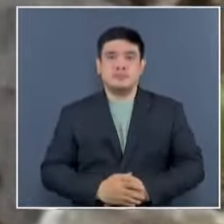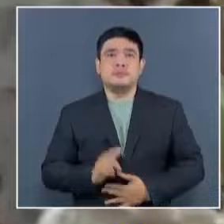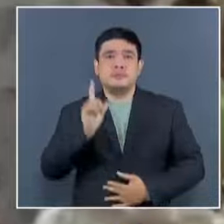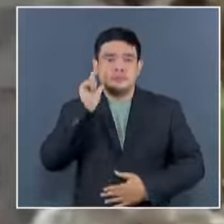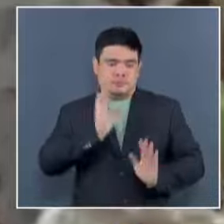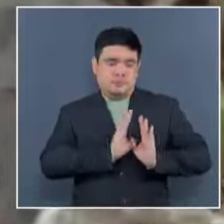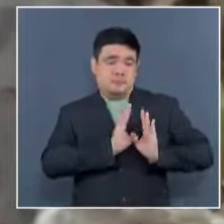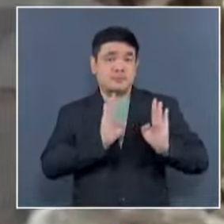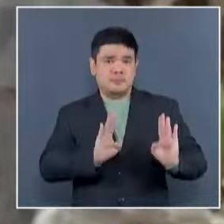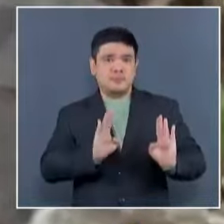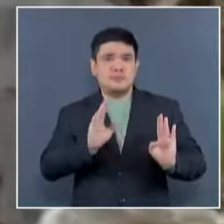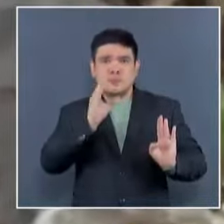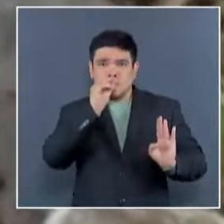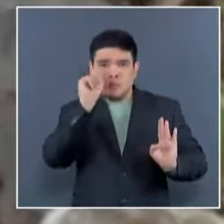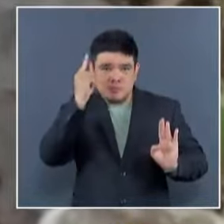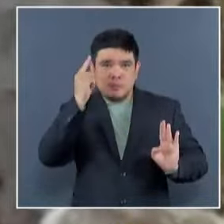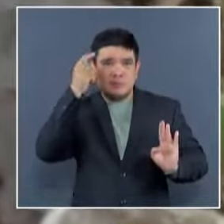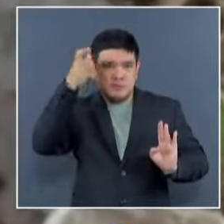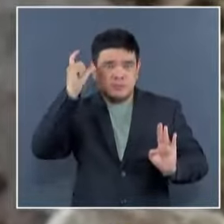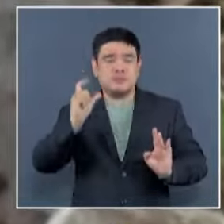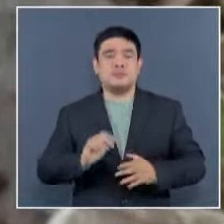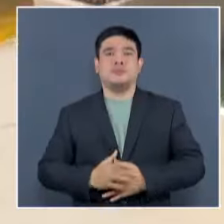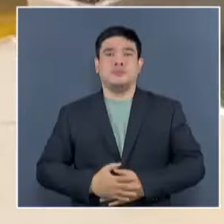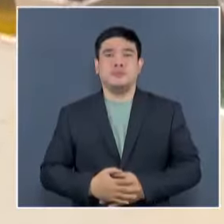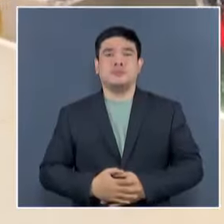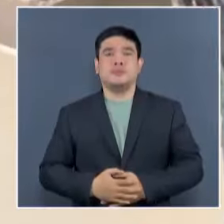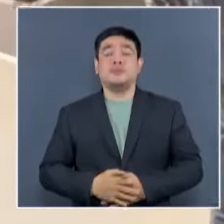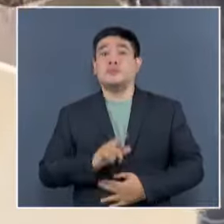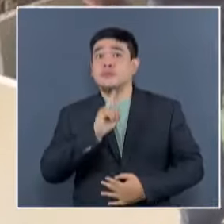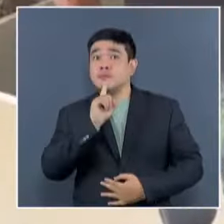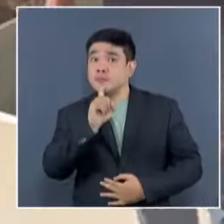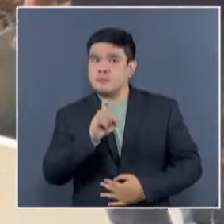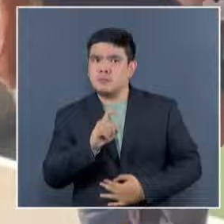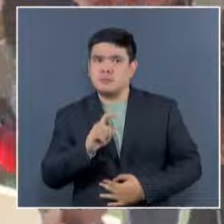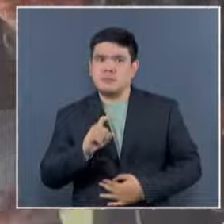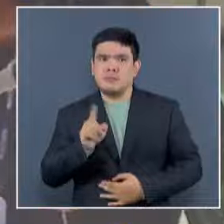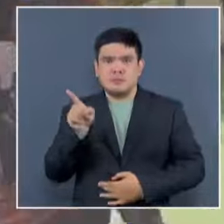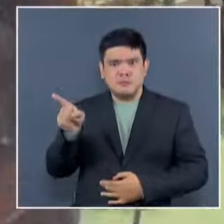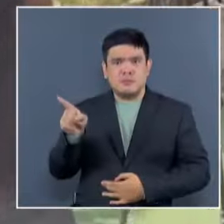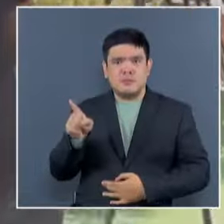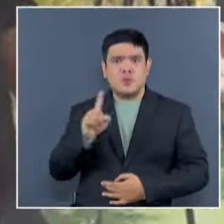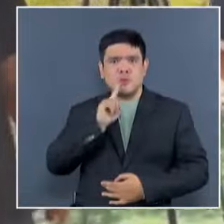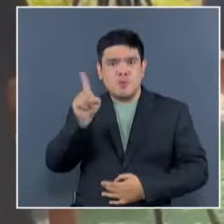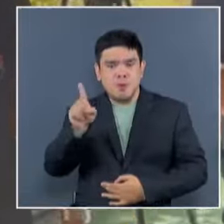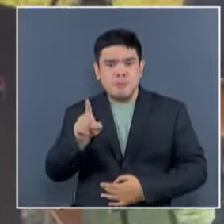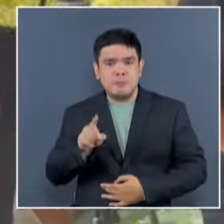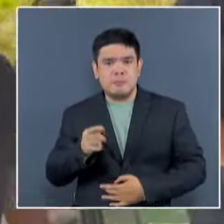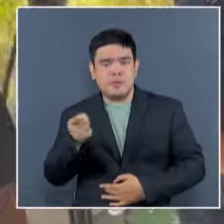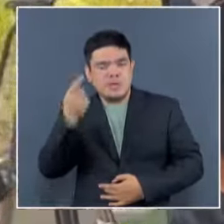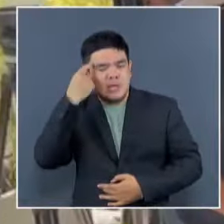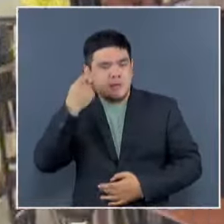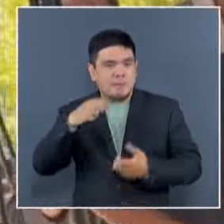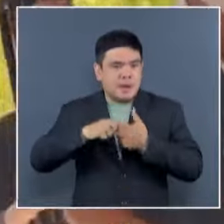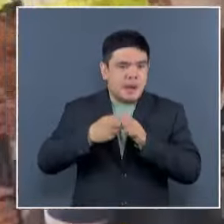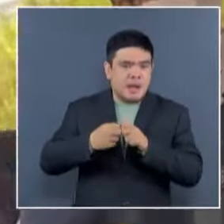แม่ลองเปิดใจเชื่อตรงนี้อ่ะ แม่คุณแซนจริงๆก็ไม่น่าไปพาดพิงอีกคดีนึงนะฮะพูดหมาปลาส้มคุณผู้ชมก็คงรู้ฮะ